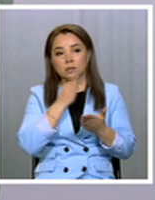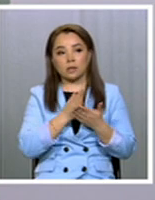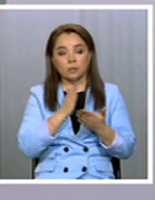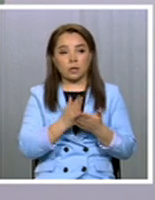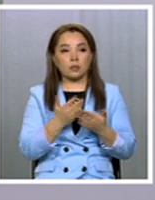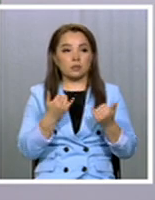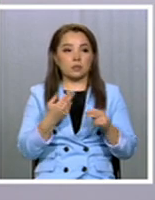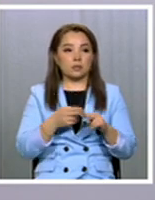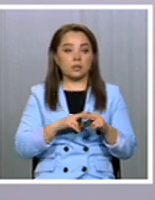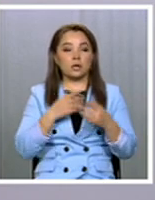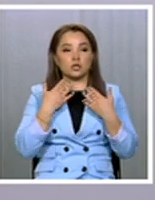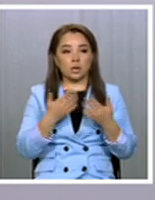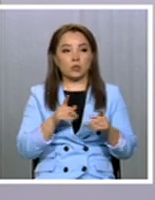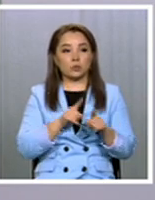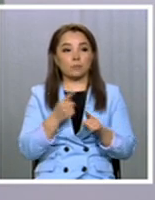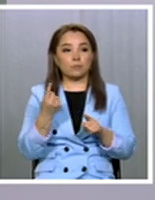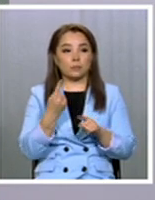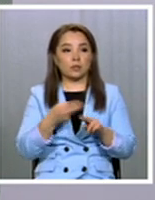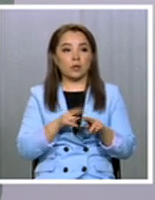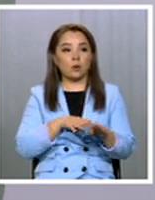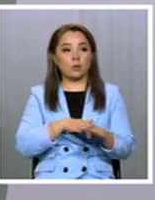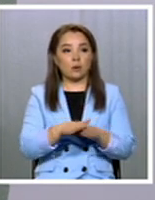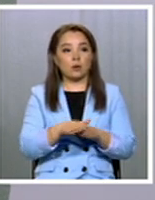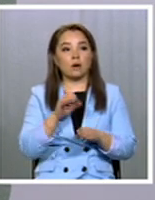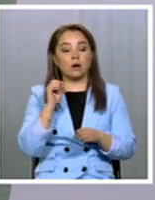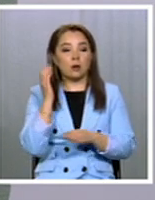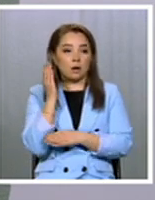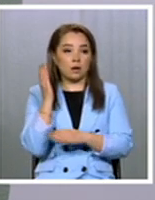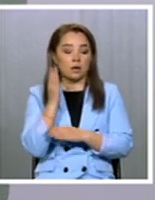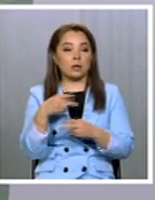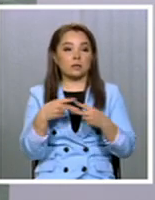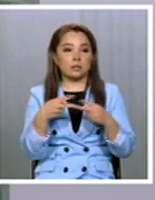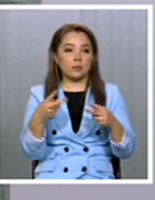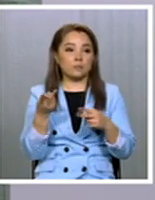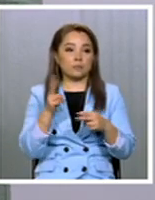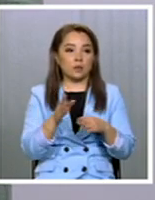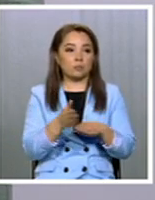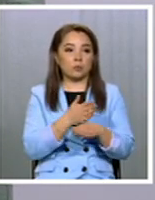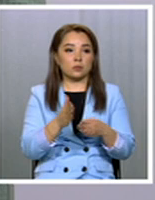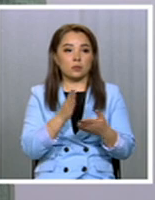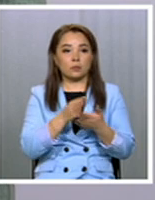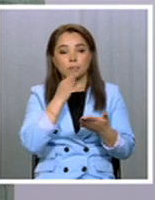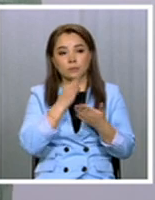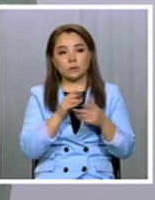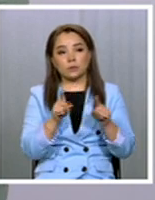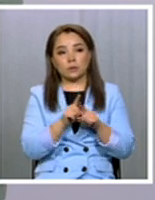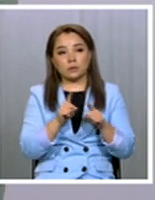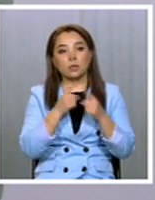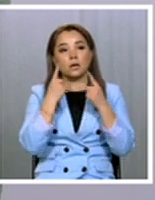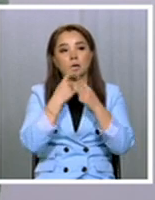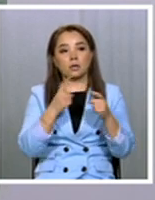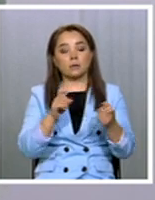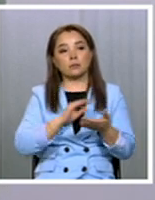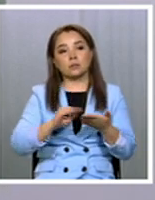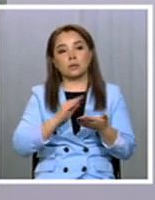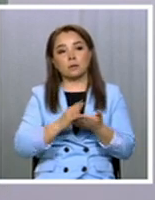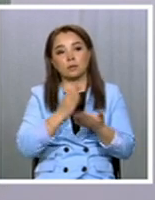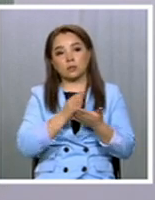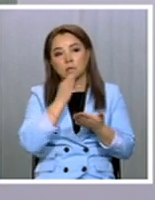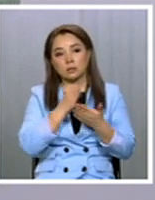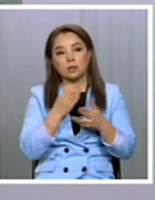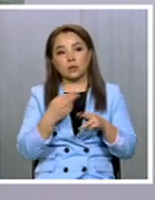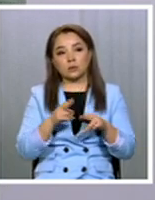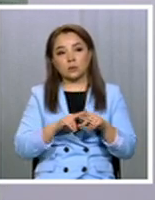Яғни бірінші шарт орындалғанда, бізде ағаш тең бөлікке бөлінеді деген хабарлама шығады. Содан